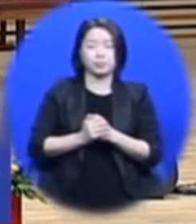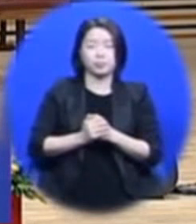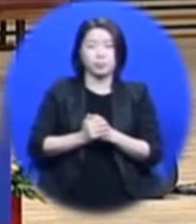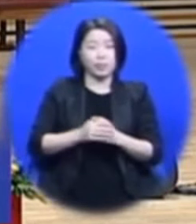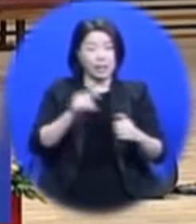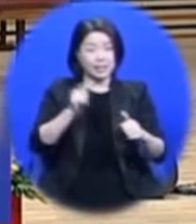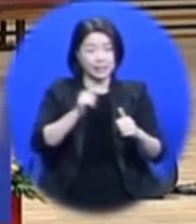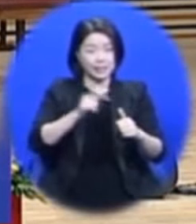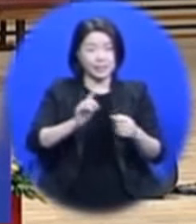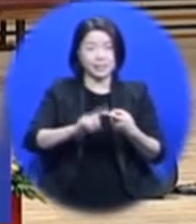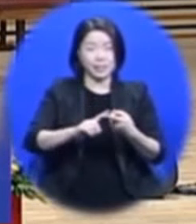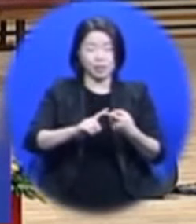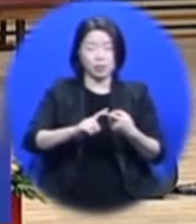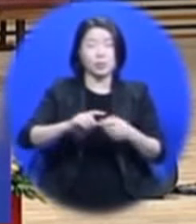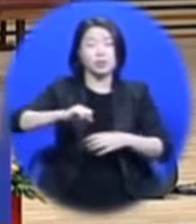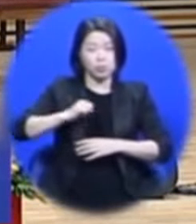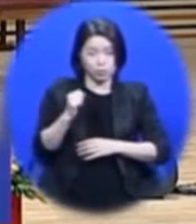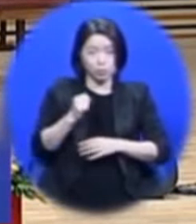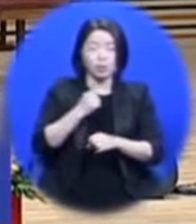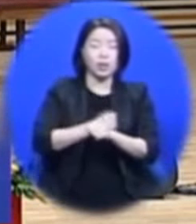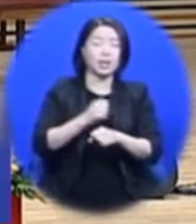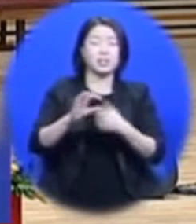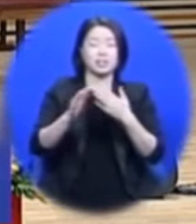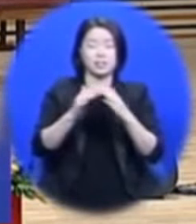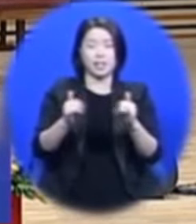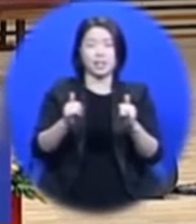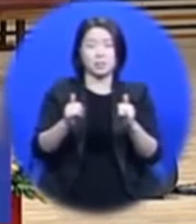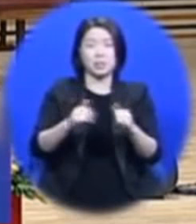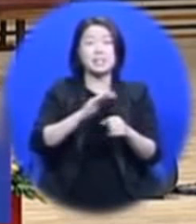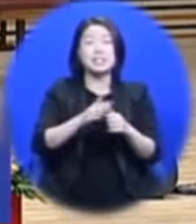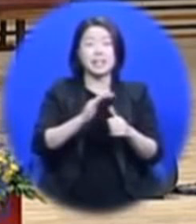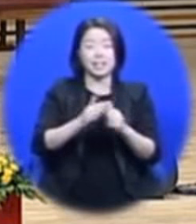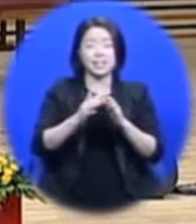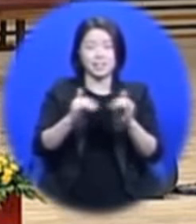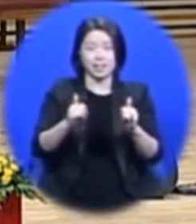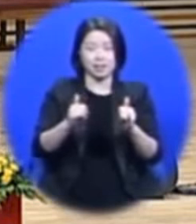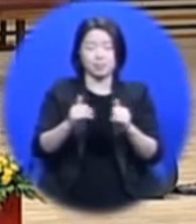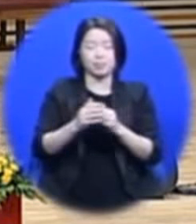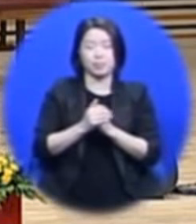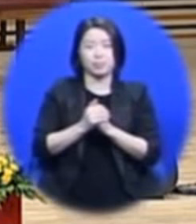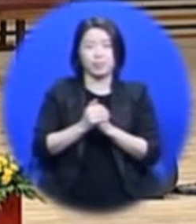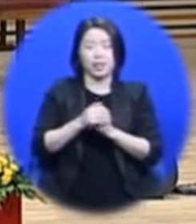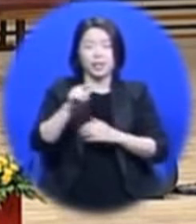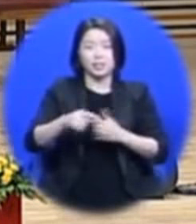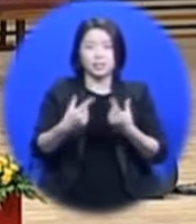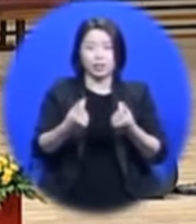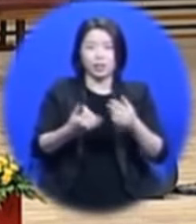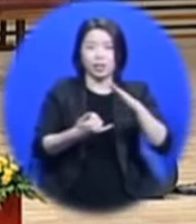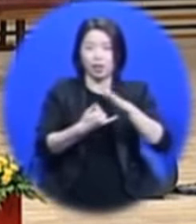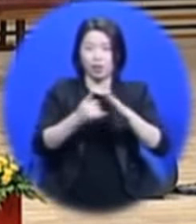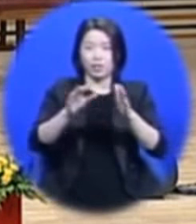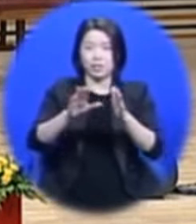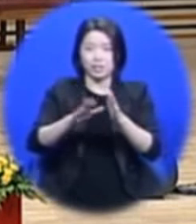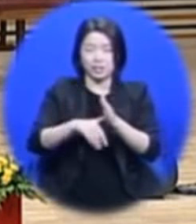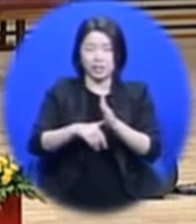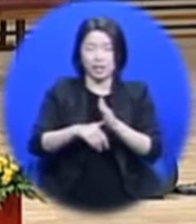시키는 대로 하는 사람이 착한 사람이죠. 하라면 하고 하지 말라면 하지 말고 그렇게 저는 어린 시절을